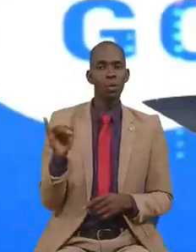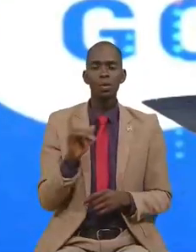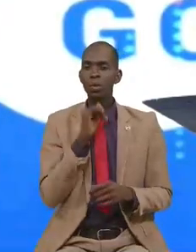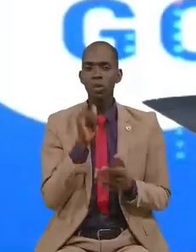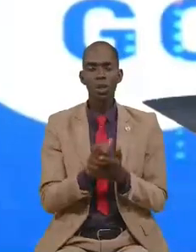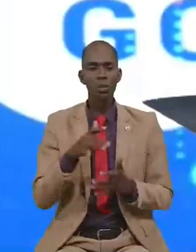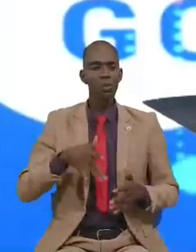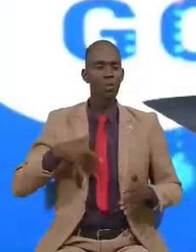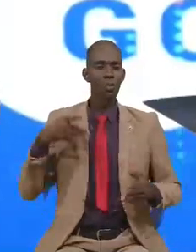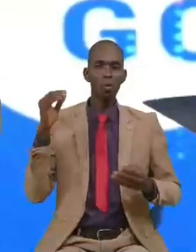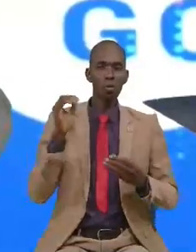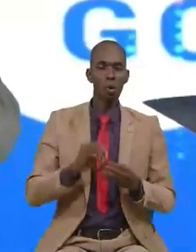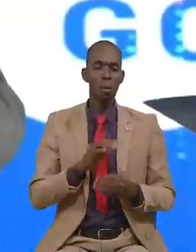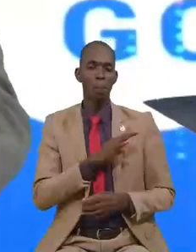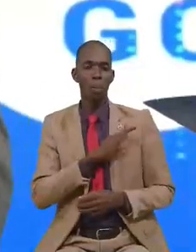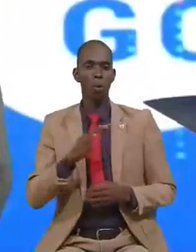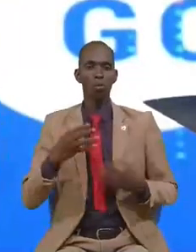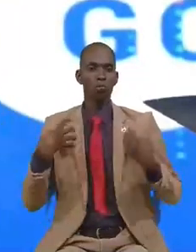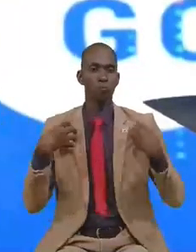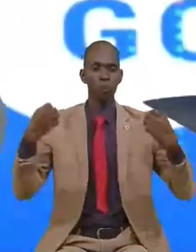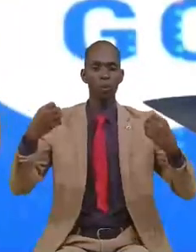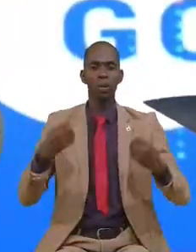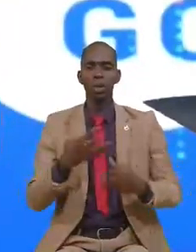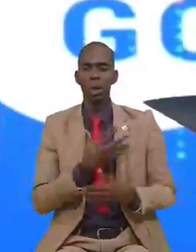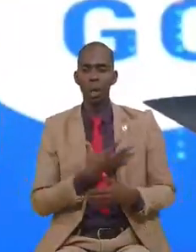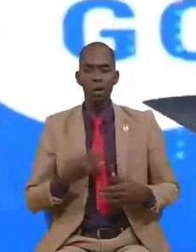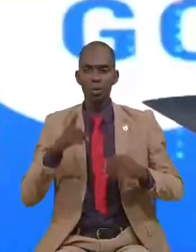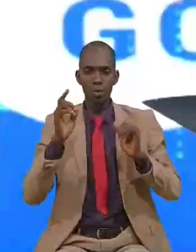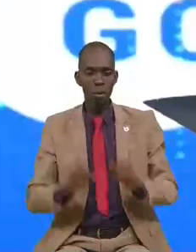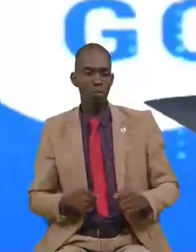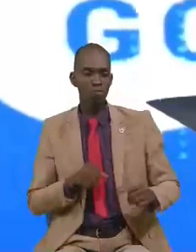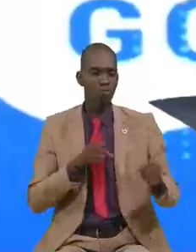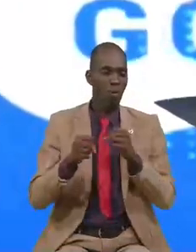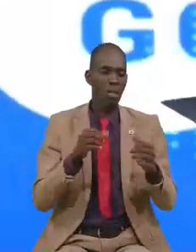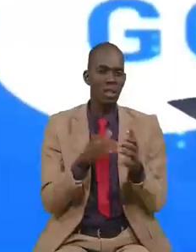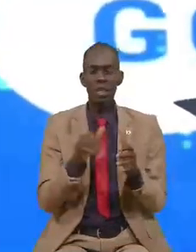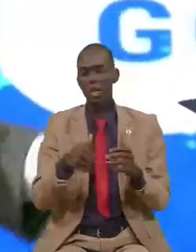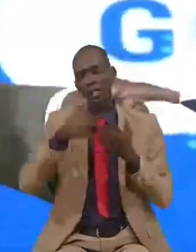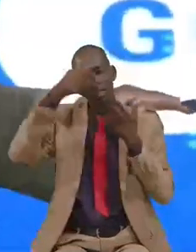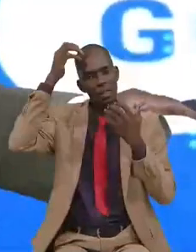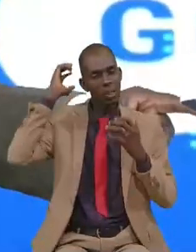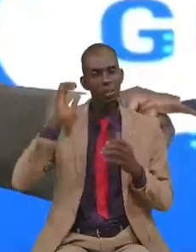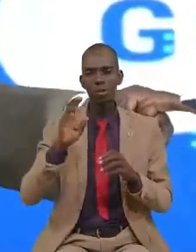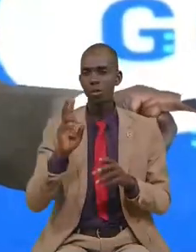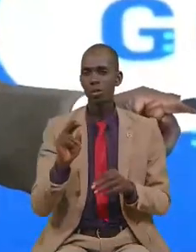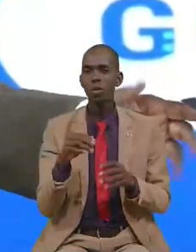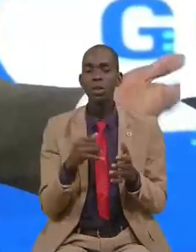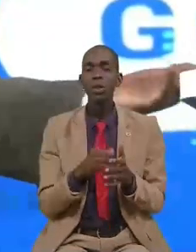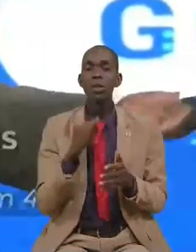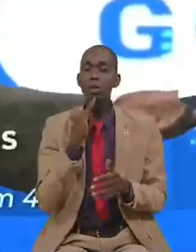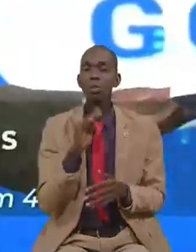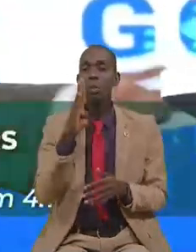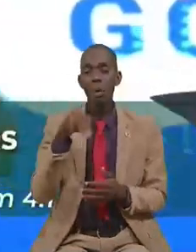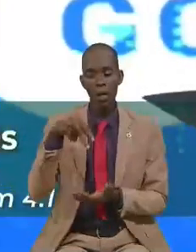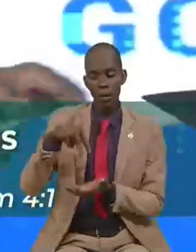audacieux et agressif et que tu peux prendre quoi que... Non, ce n'est pas ce que tu sens. C'est simplement rester là, dans